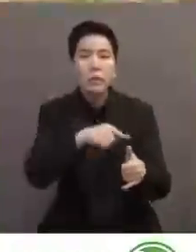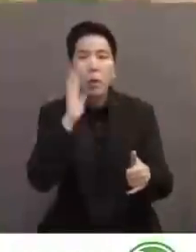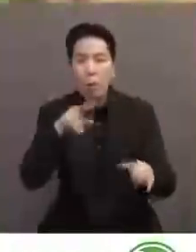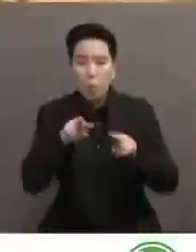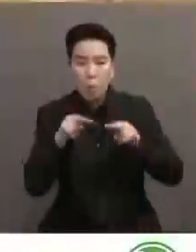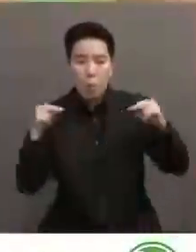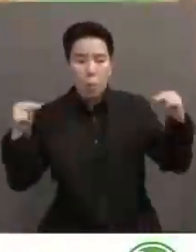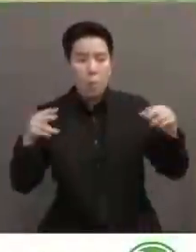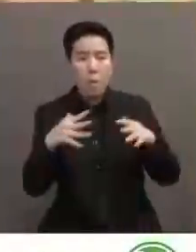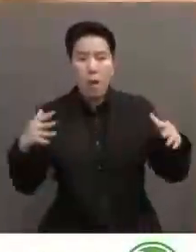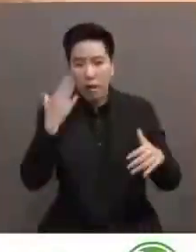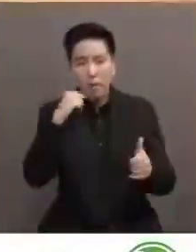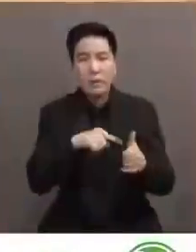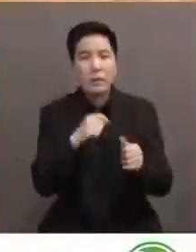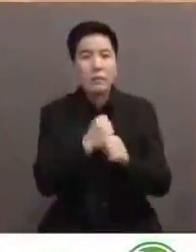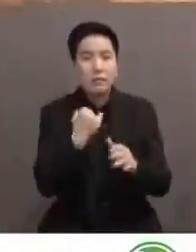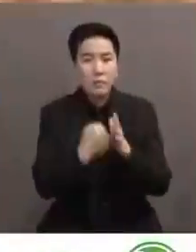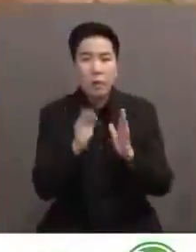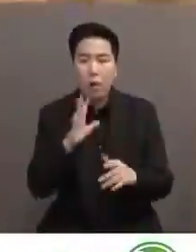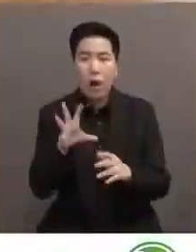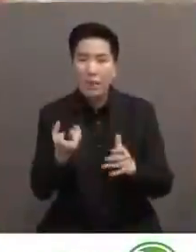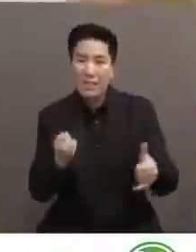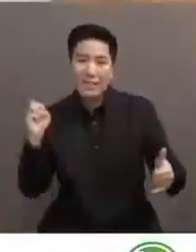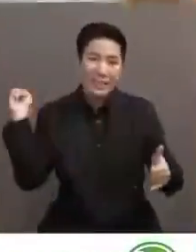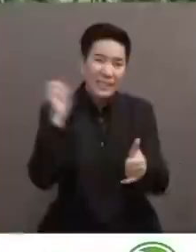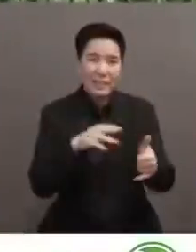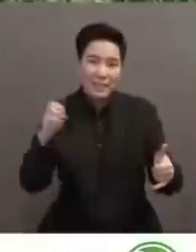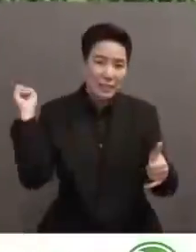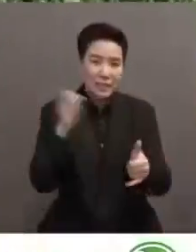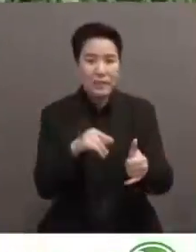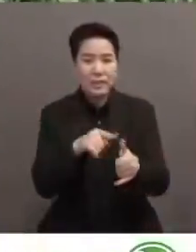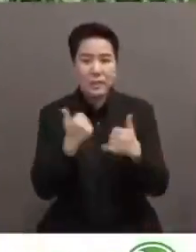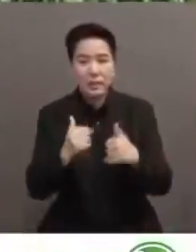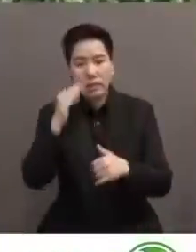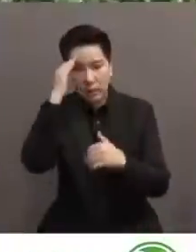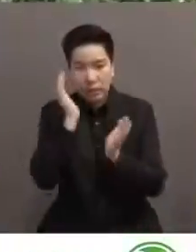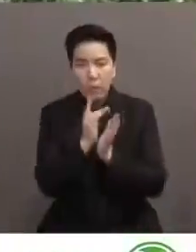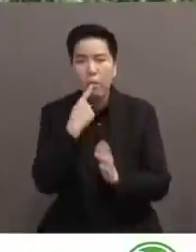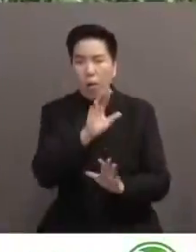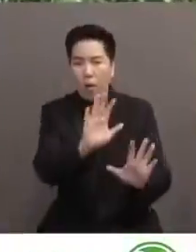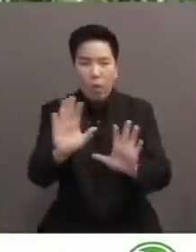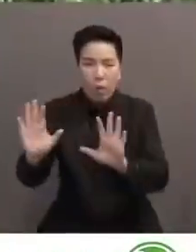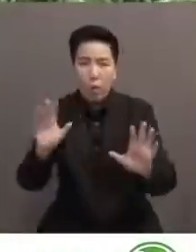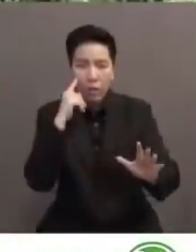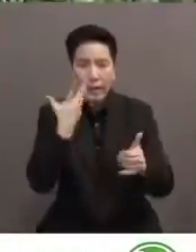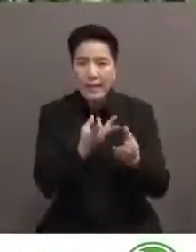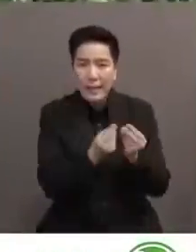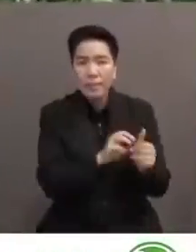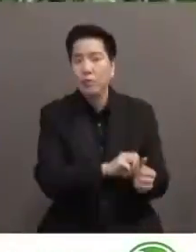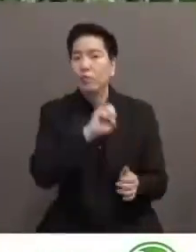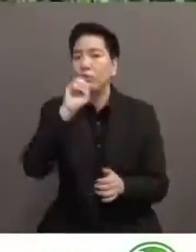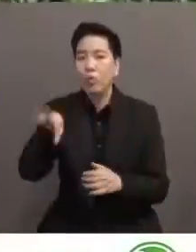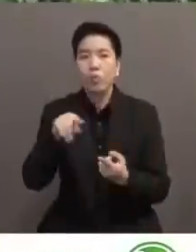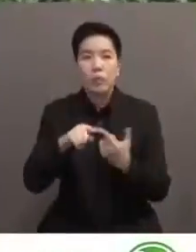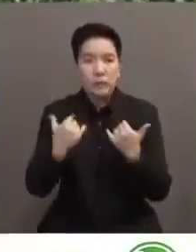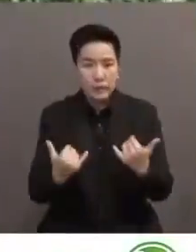งดูการทำแผนจำนวนมากนะครับบางคนถึงกับเอาก้อนหินเนี่ยปาเข้าใส่จนเจ้าหน้าที่นะครับต้องรีบนำตัวผู้ต้องหาไปที่โรงพักที่สภ.ป